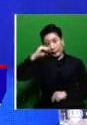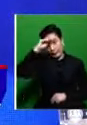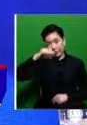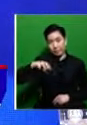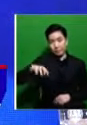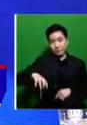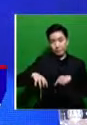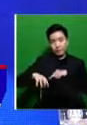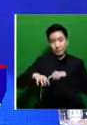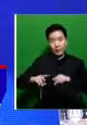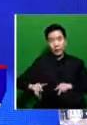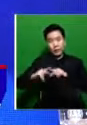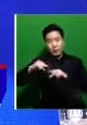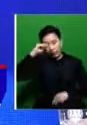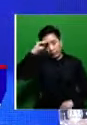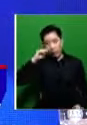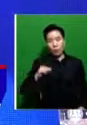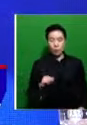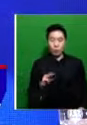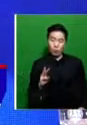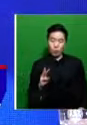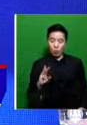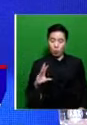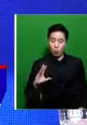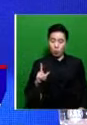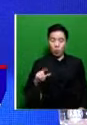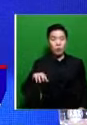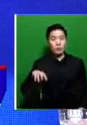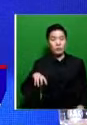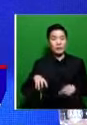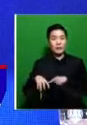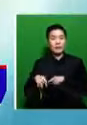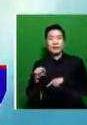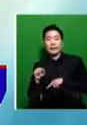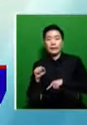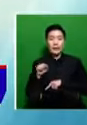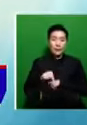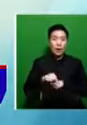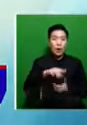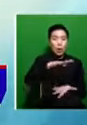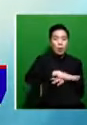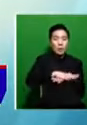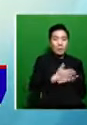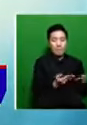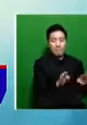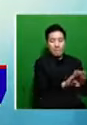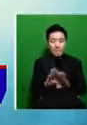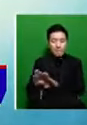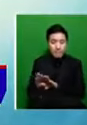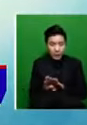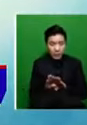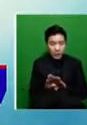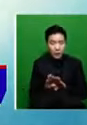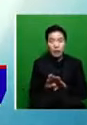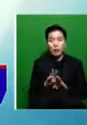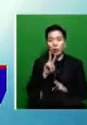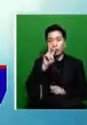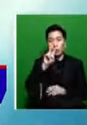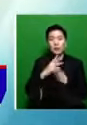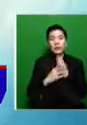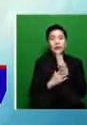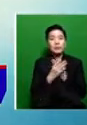ทรวงวช.เนี่ยได้ทำการสั่งการให้ปิดการสอนนะครับเป็นระยะเวลา2สัปด